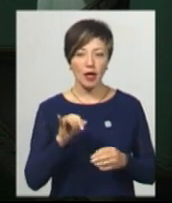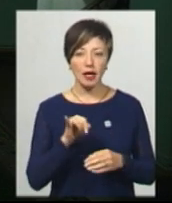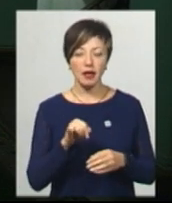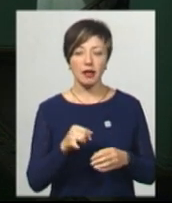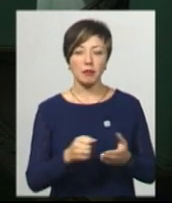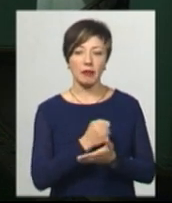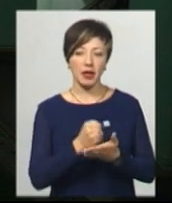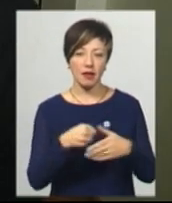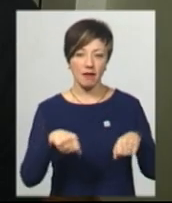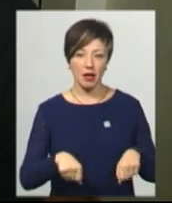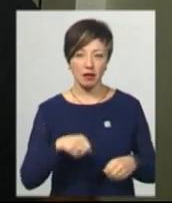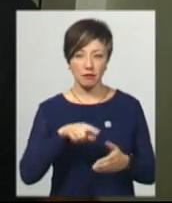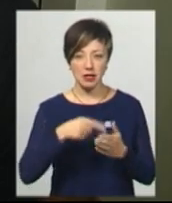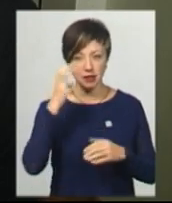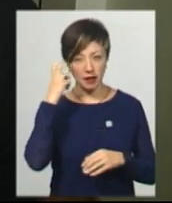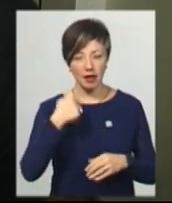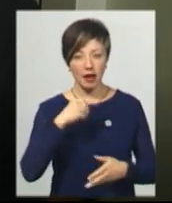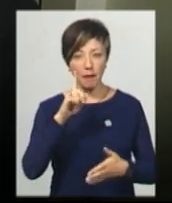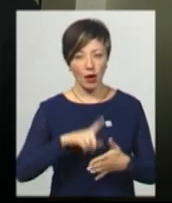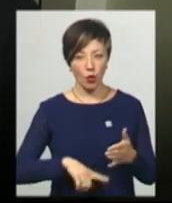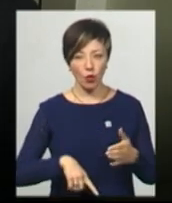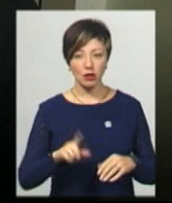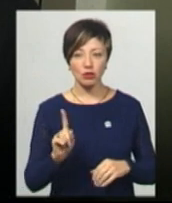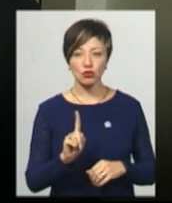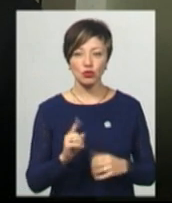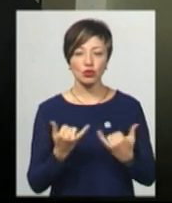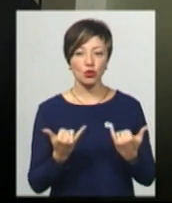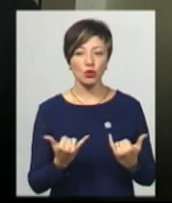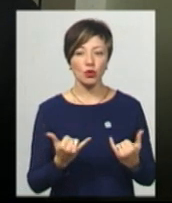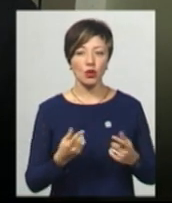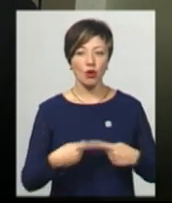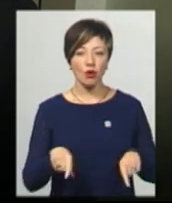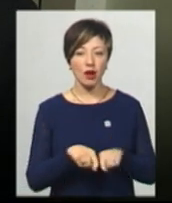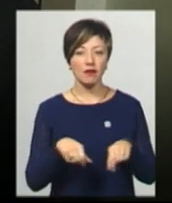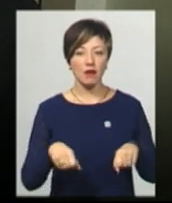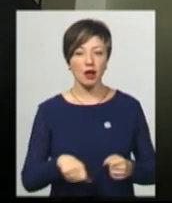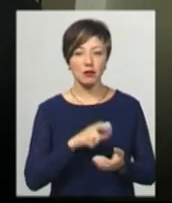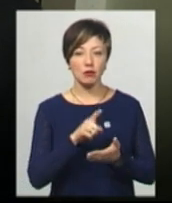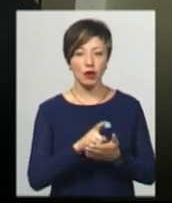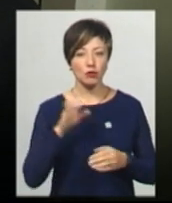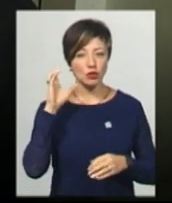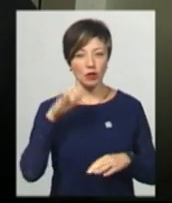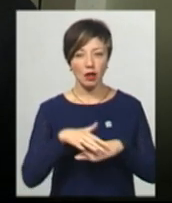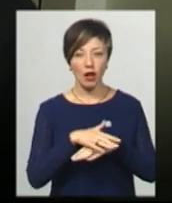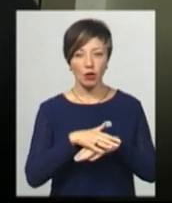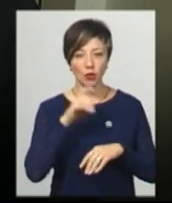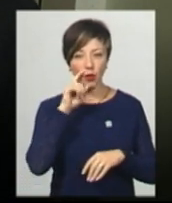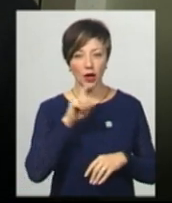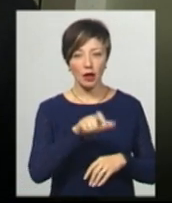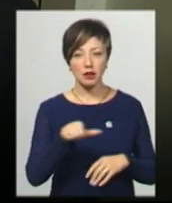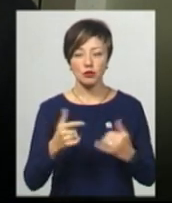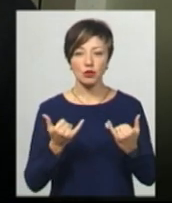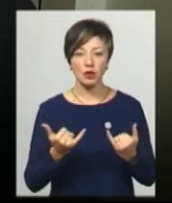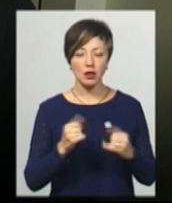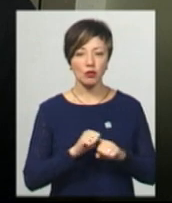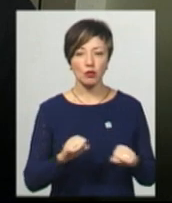влада в місті Києві. Я переконана, що сьогодні органи влади мають почути народ України. Сьогодні